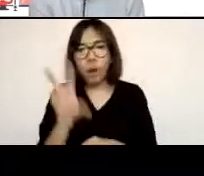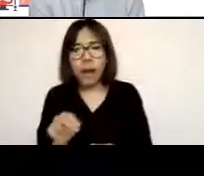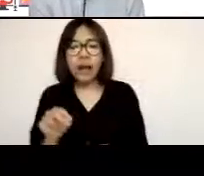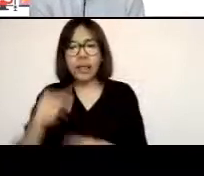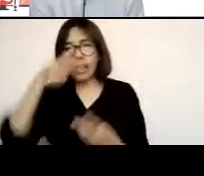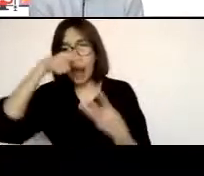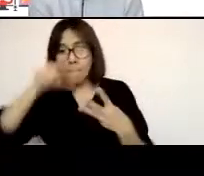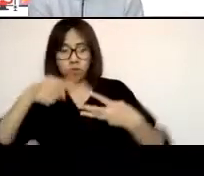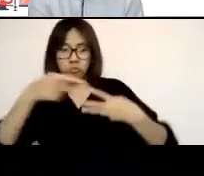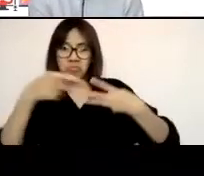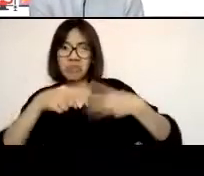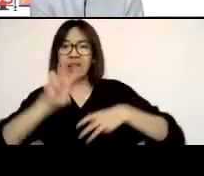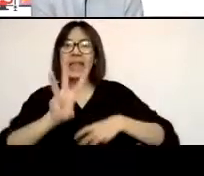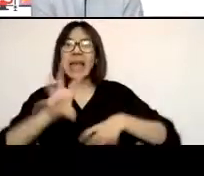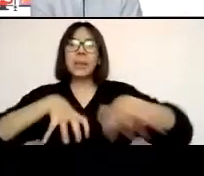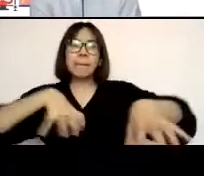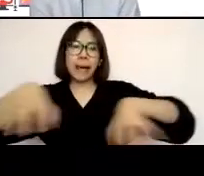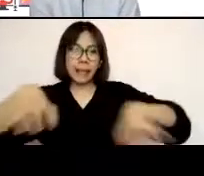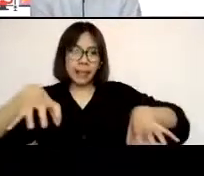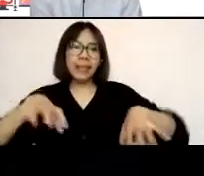dari 68.841